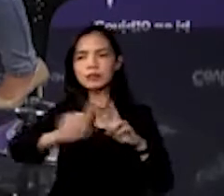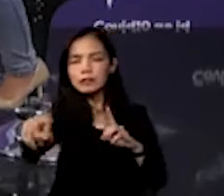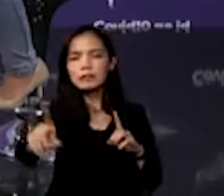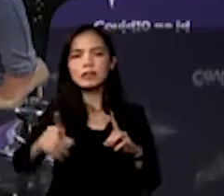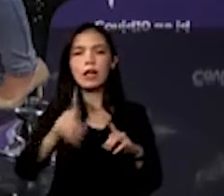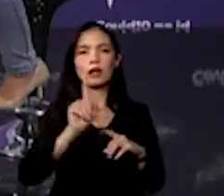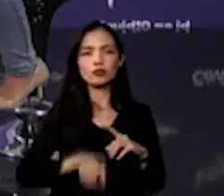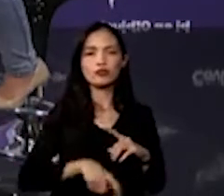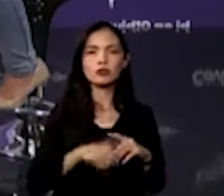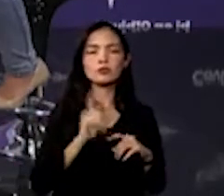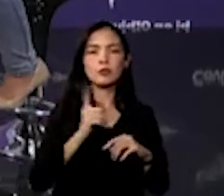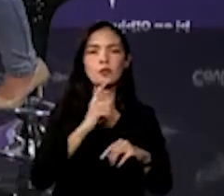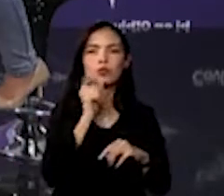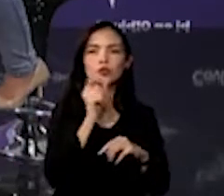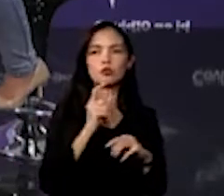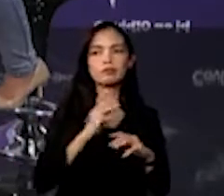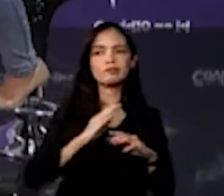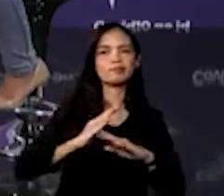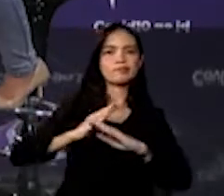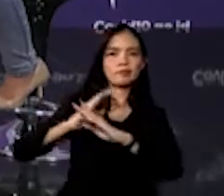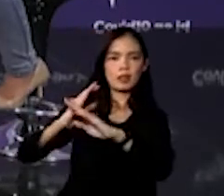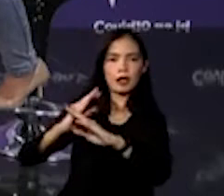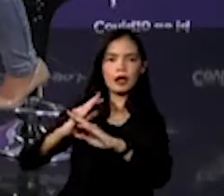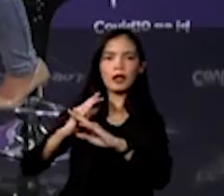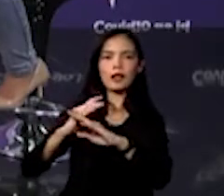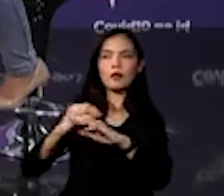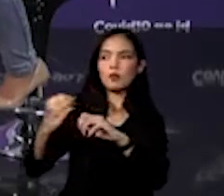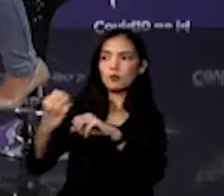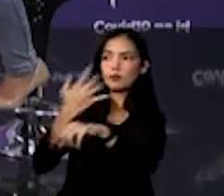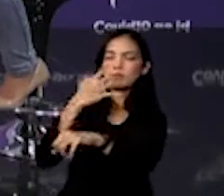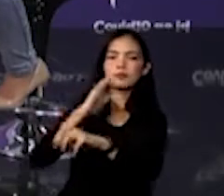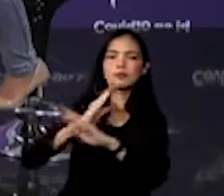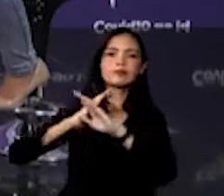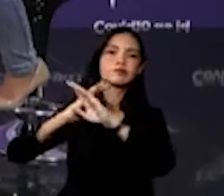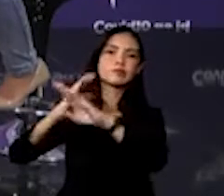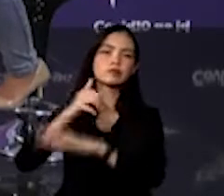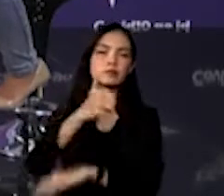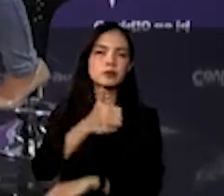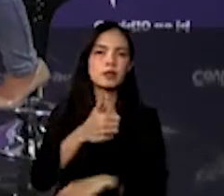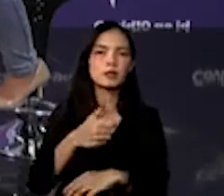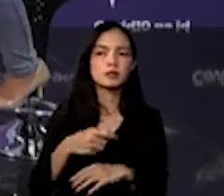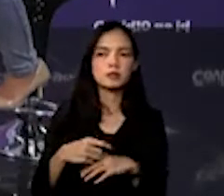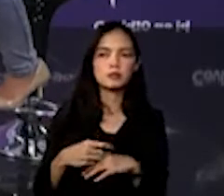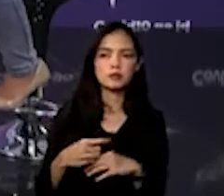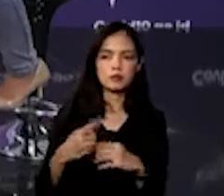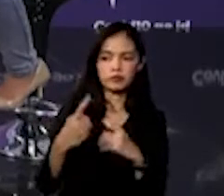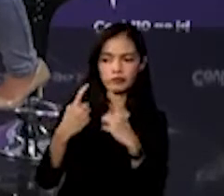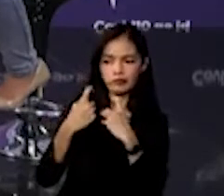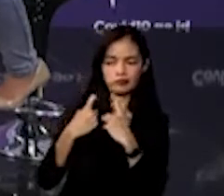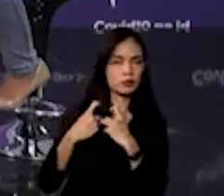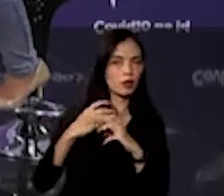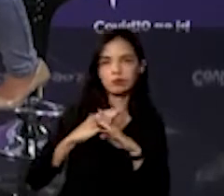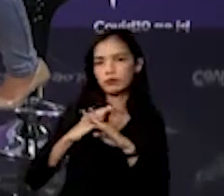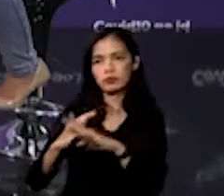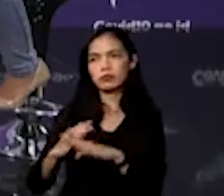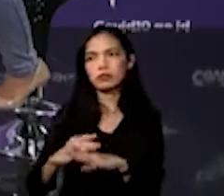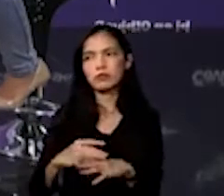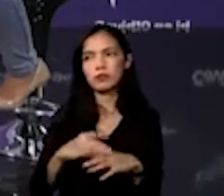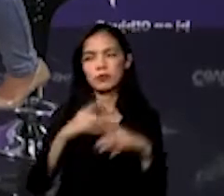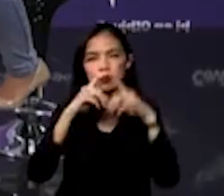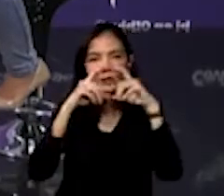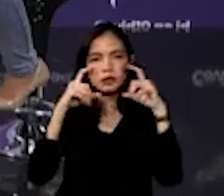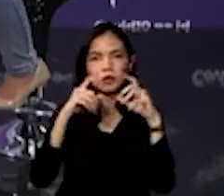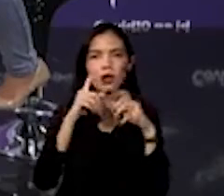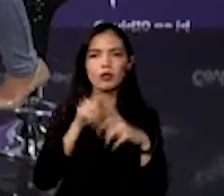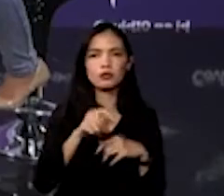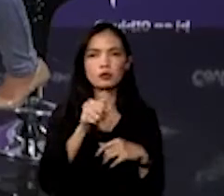tindakan-tindakan pencegahan terhadap virus Corona ini supaya virusnya enggak bisa masuk kita pakai masker yang